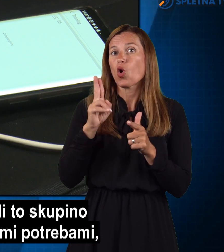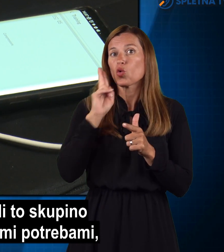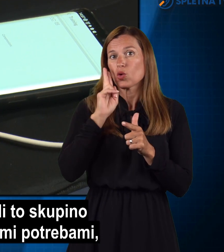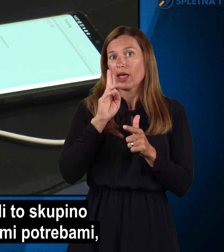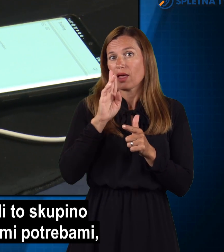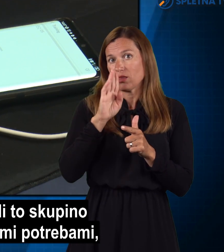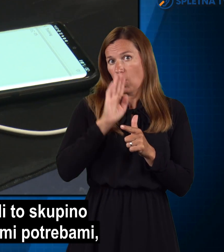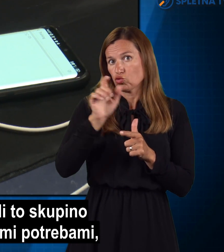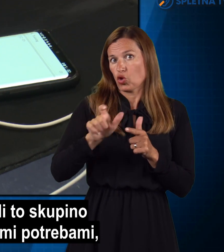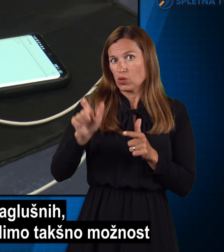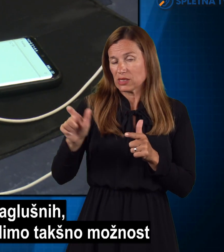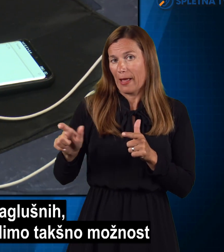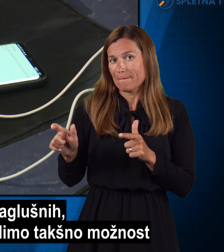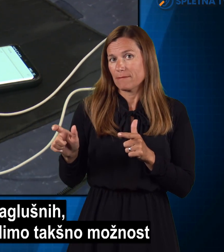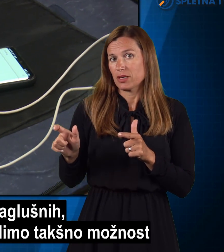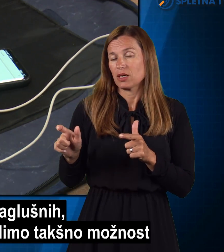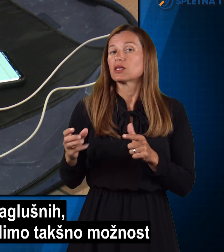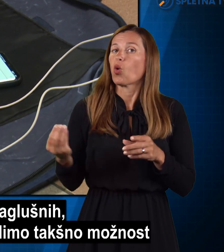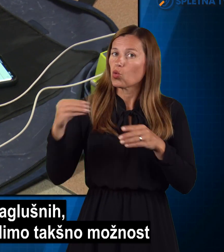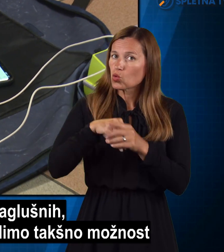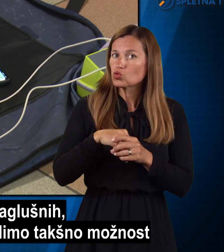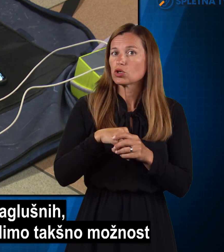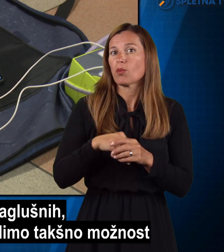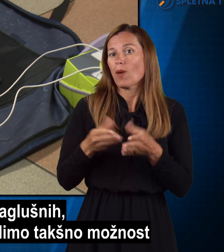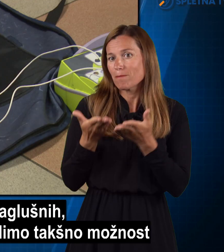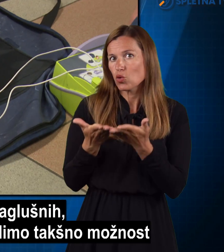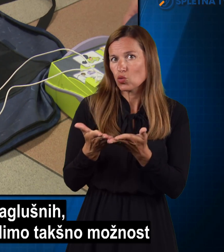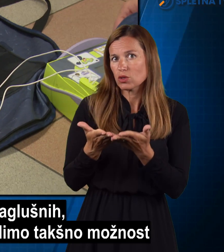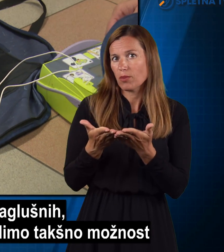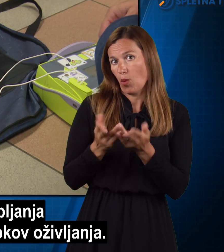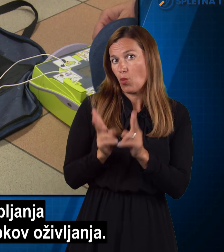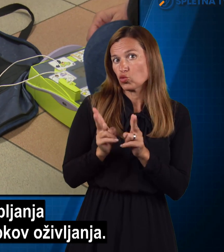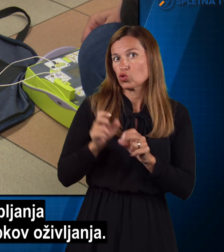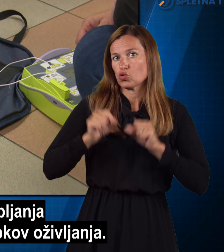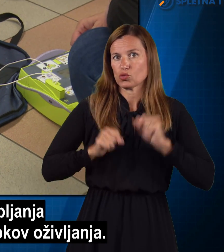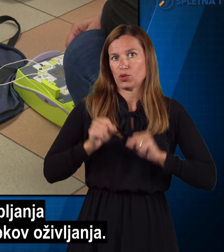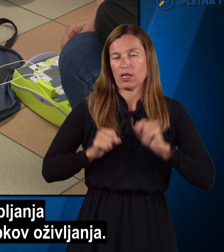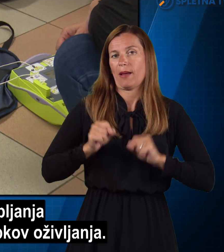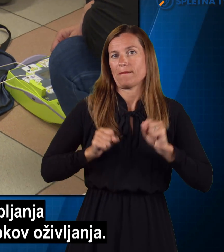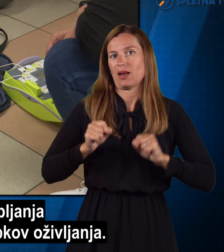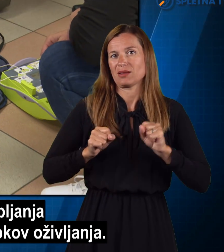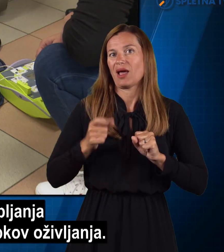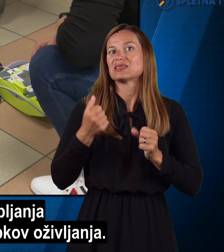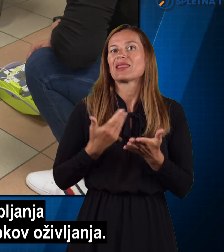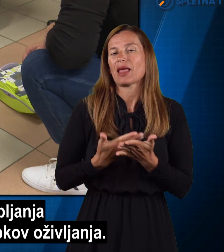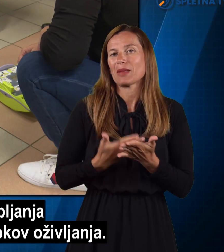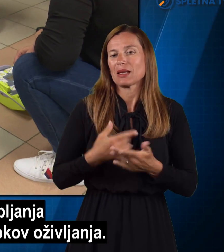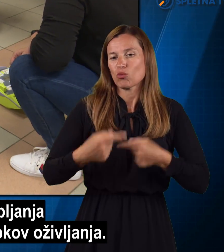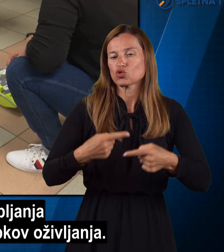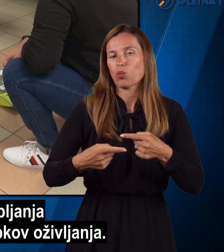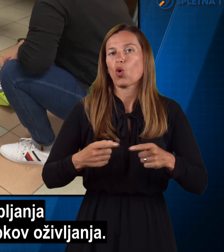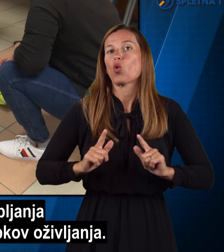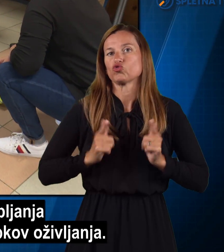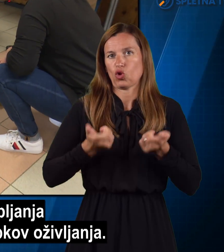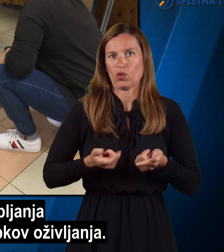oseb s posebnimi potrebami, se pravi gluhih, vključimo in jim ponudimo eno tako možnost usposabljanja iz temeljnih postopkov oživljanja.